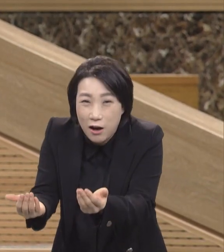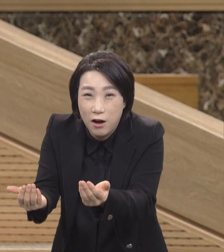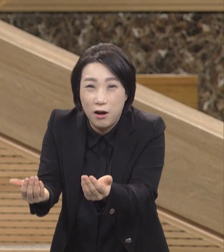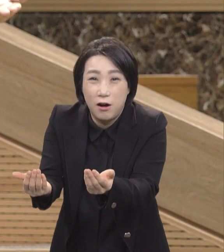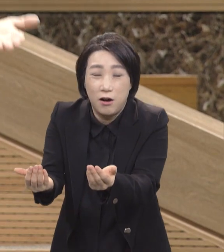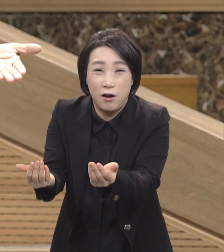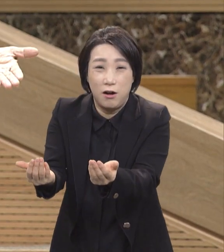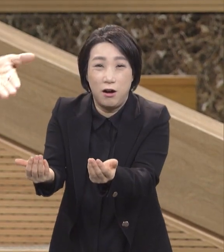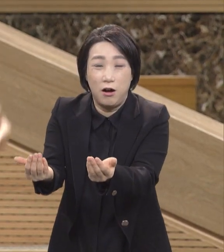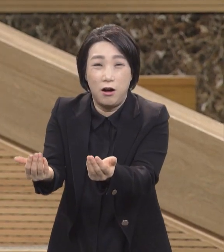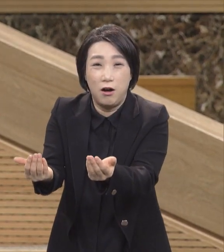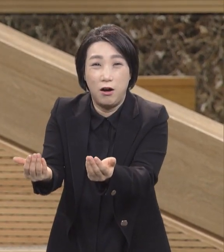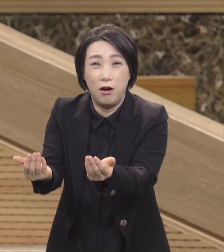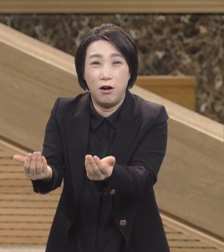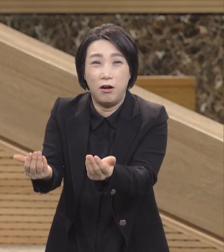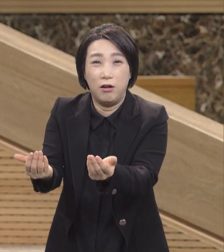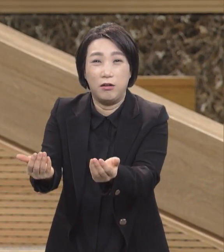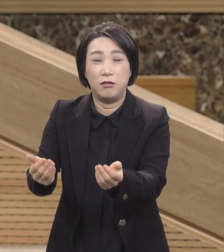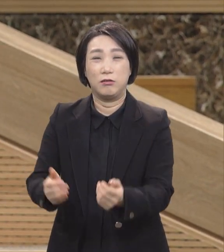재단에 얹어놓습니다.